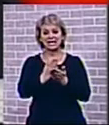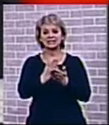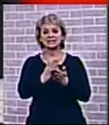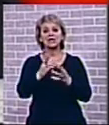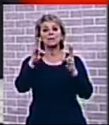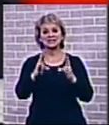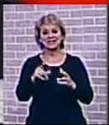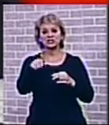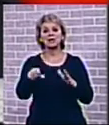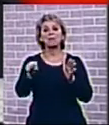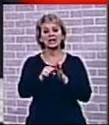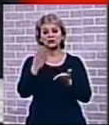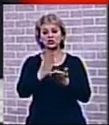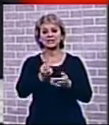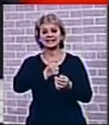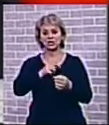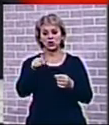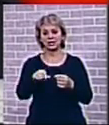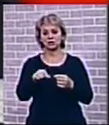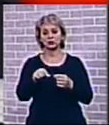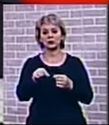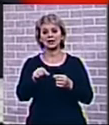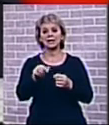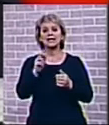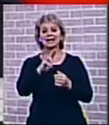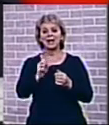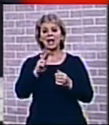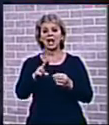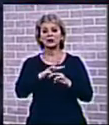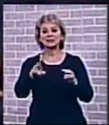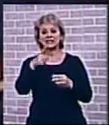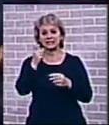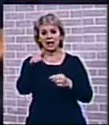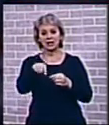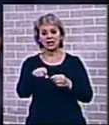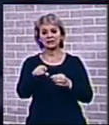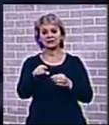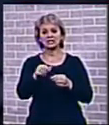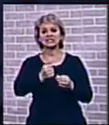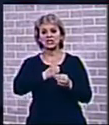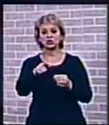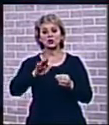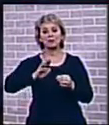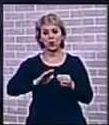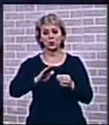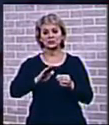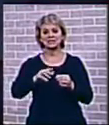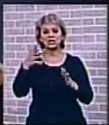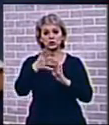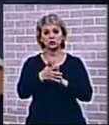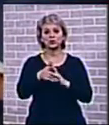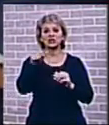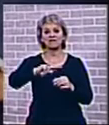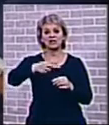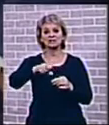и пострадавшие, и погибшие, к сожалению. И как министр докладывал, к сожалению, приходится изучать и